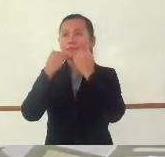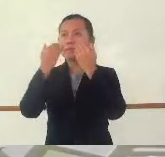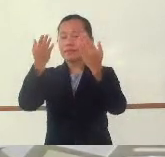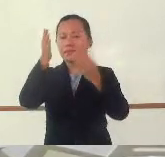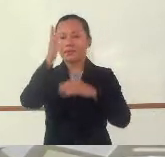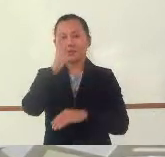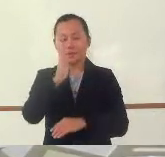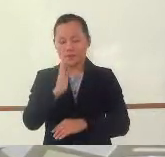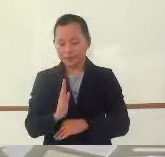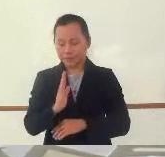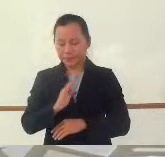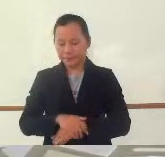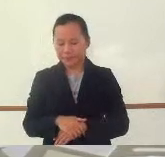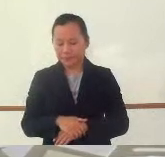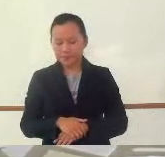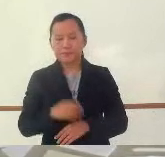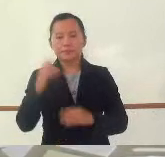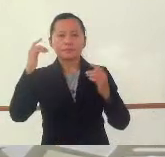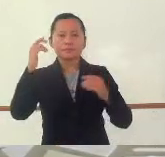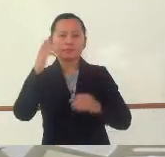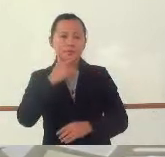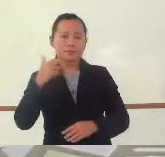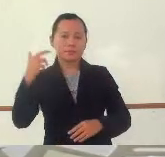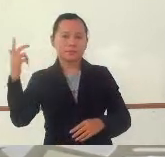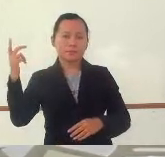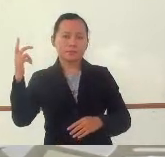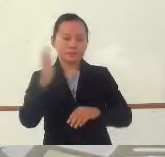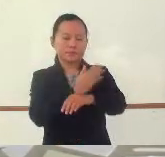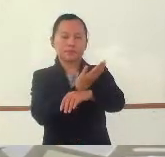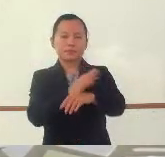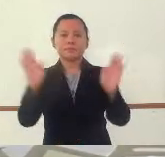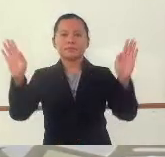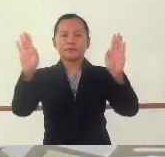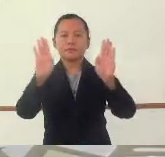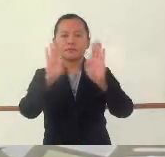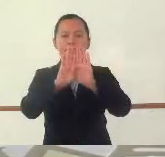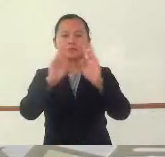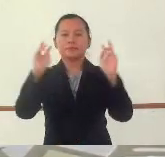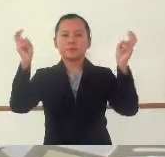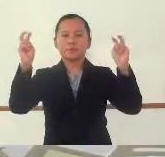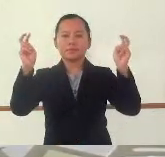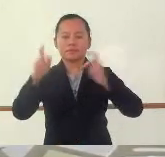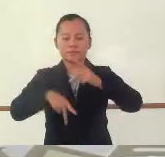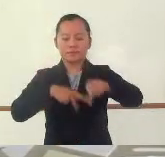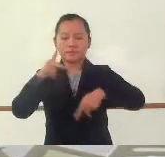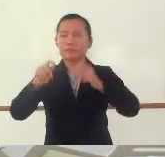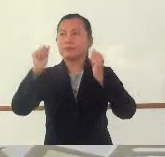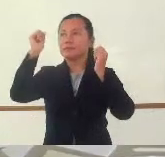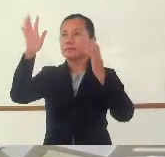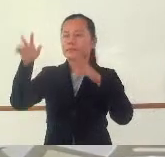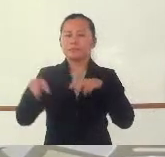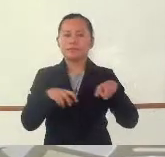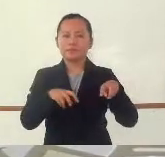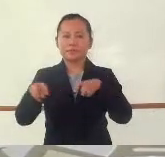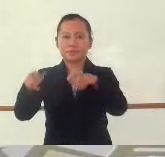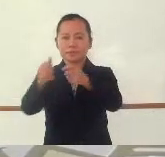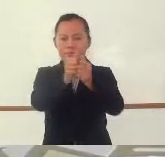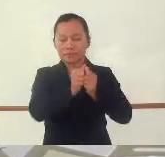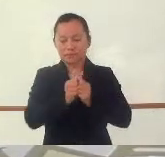kepada Allah. Sebagai lagu perutusan, kita nyanyikan Umat Allah Berjalan Bersama.